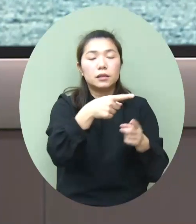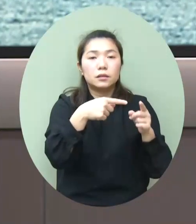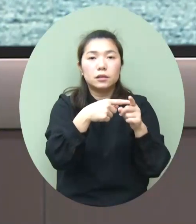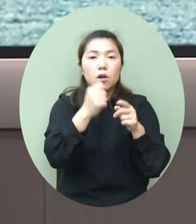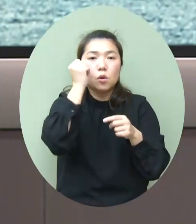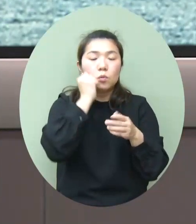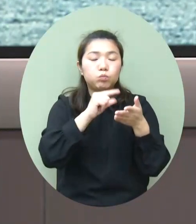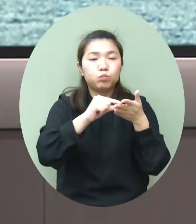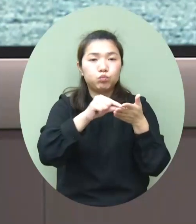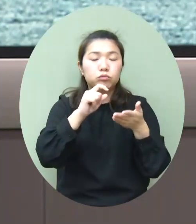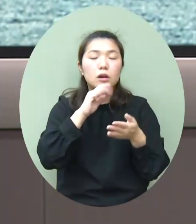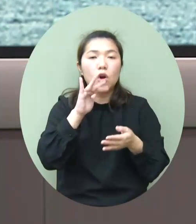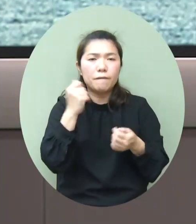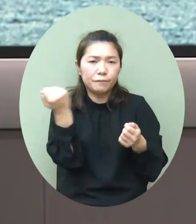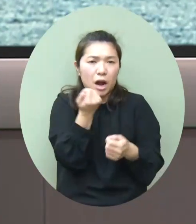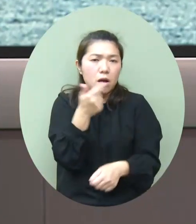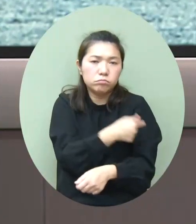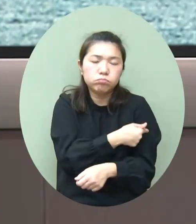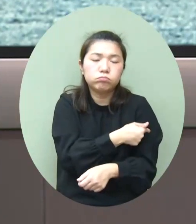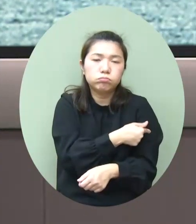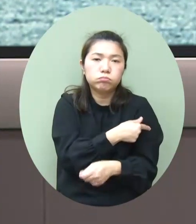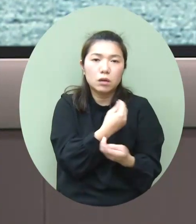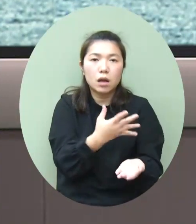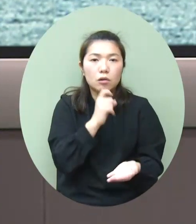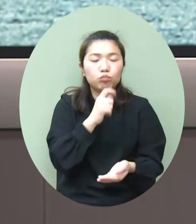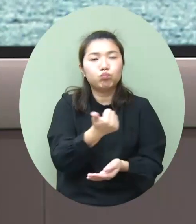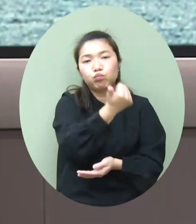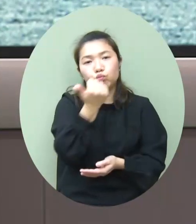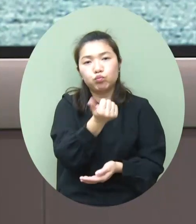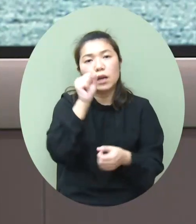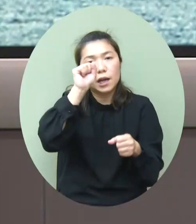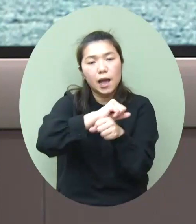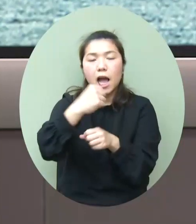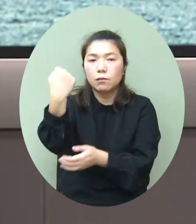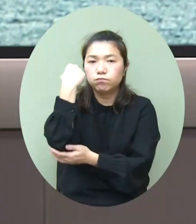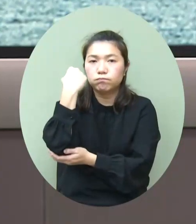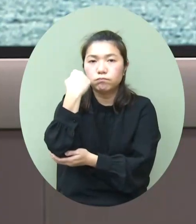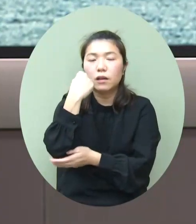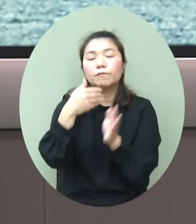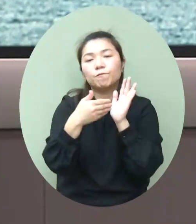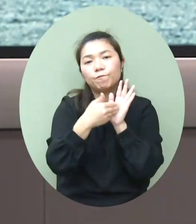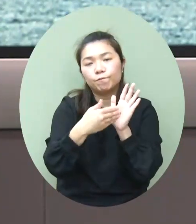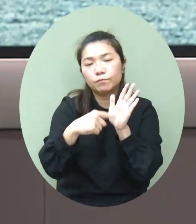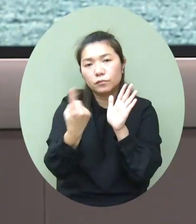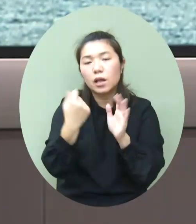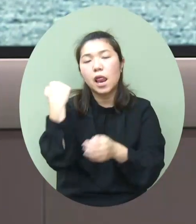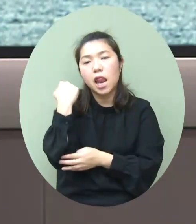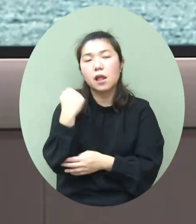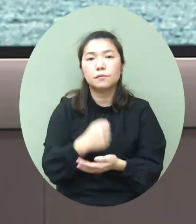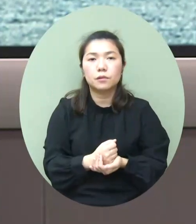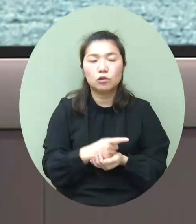成他们的接种疗程，让他们的保障会更好。